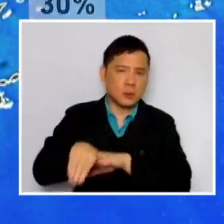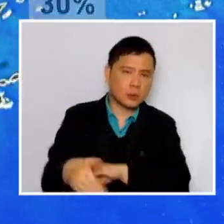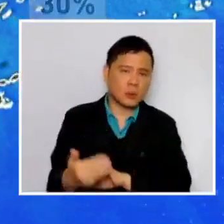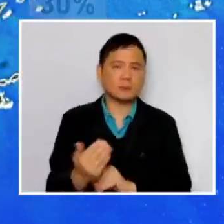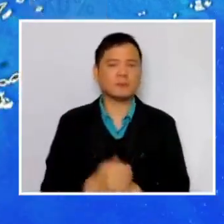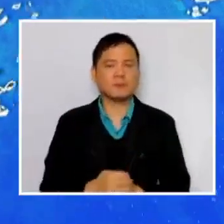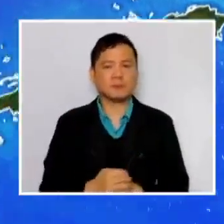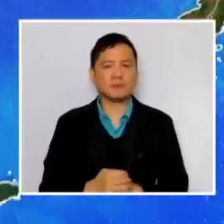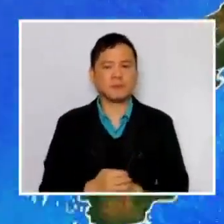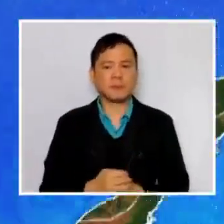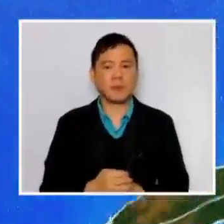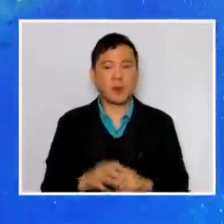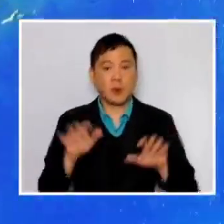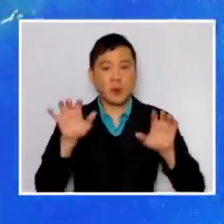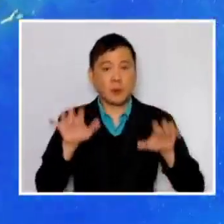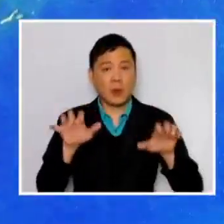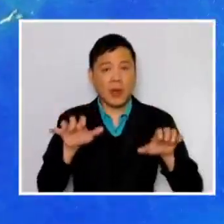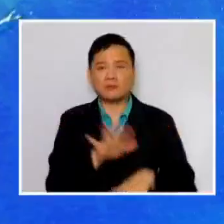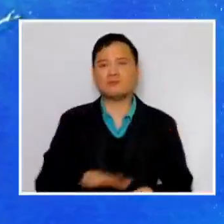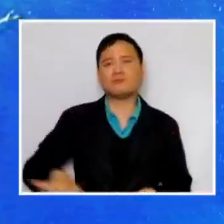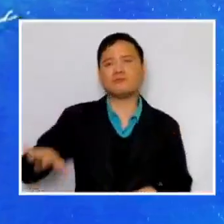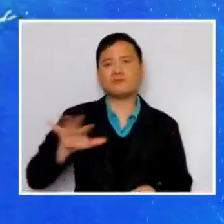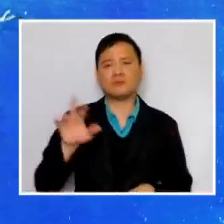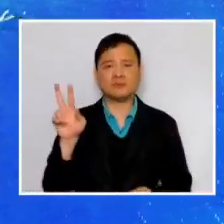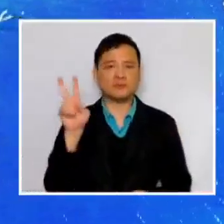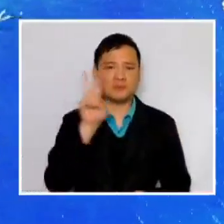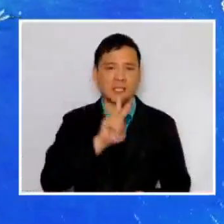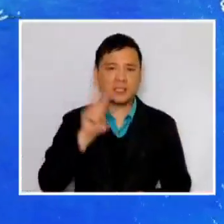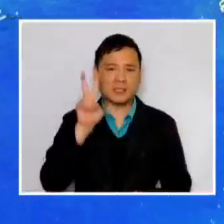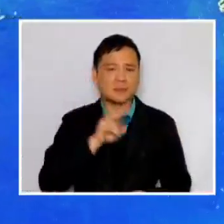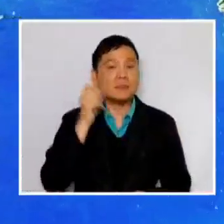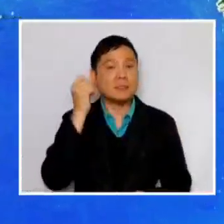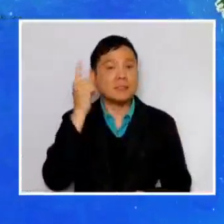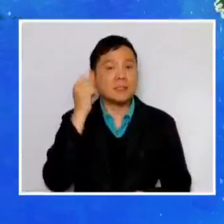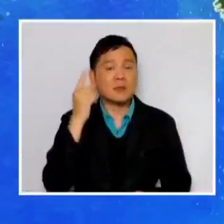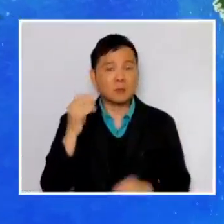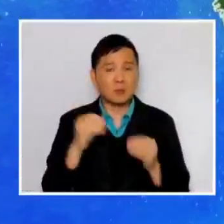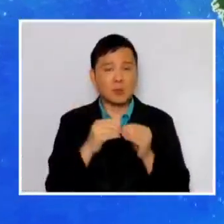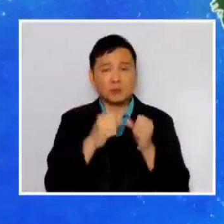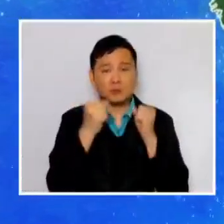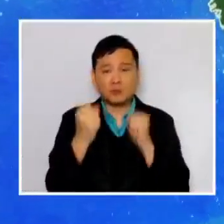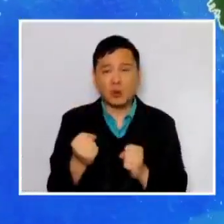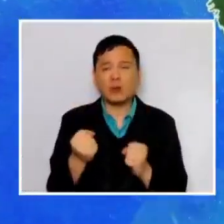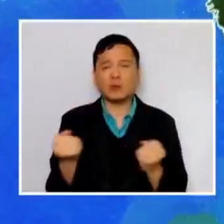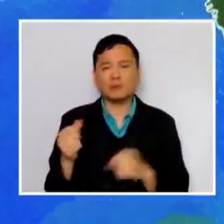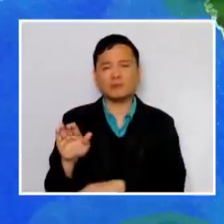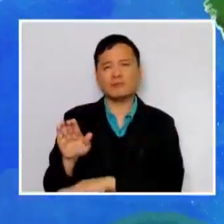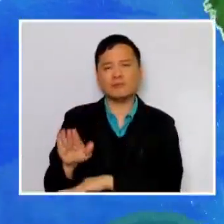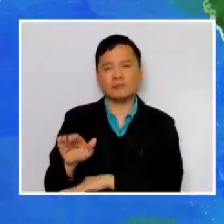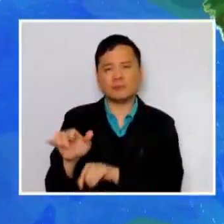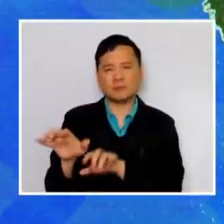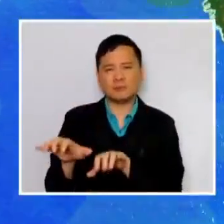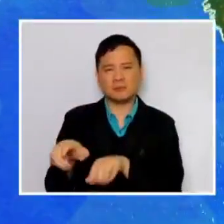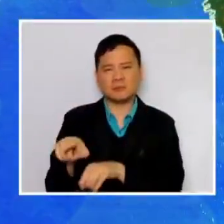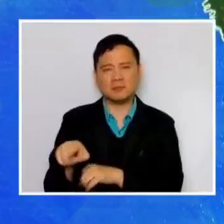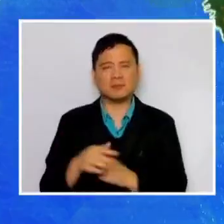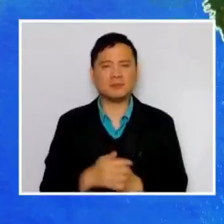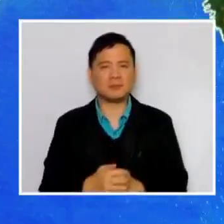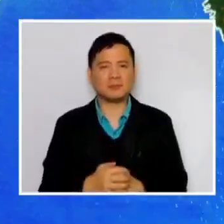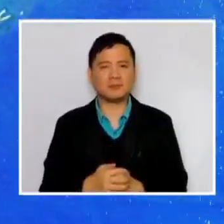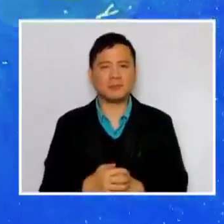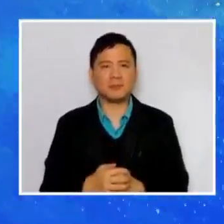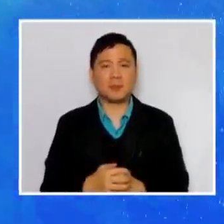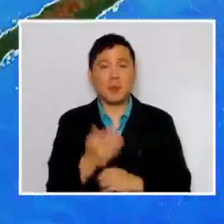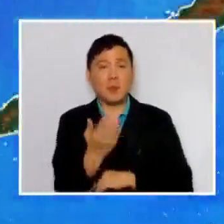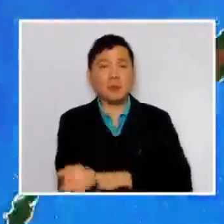rin ang pag-ulan sa buong Visayas, pero mas madalakas po ang ulan sa bandang hapon. Buong araw naman